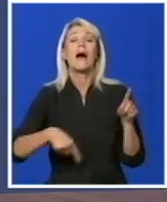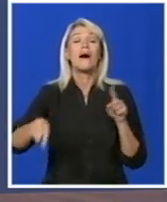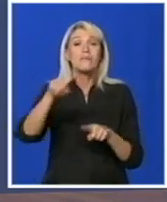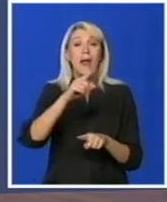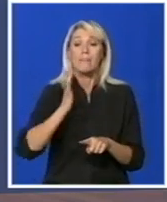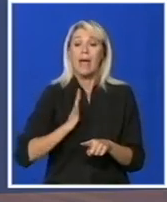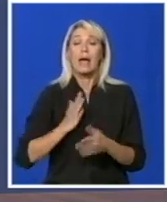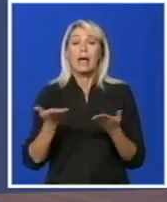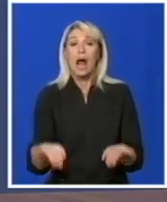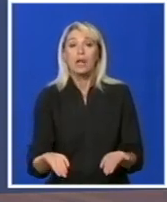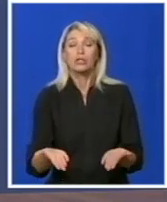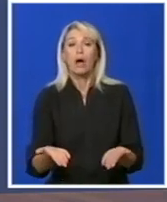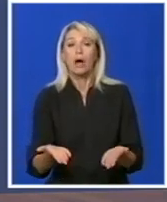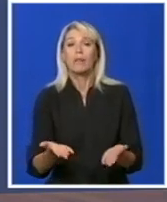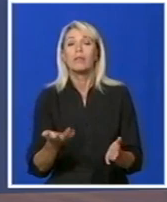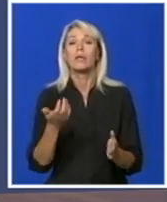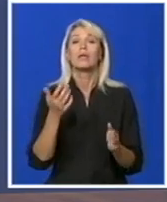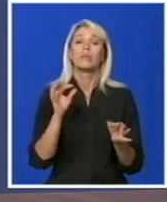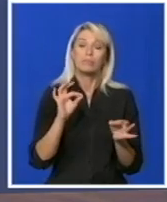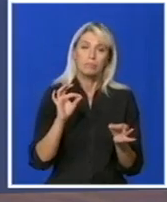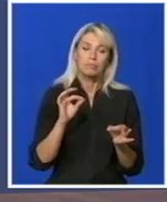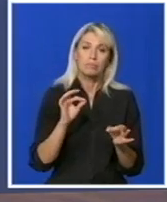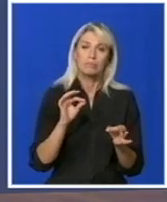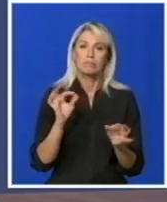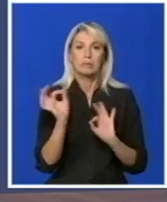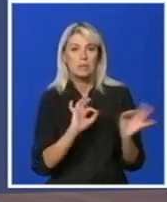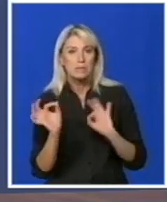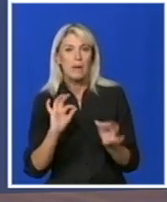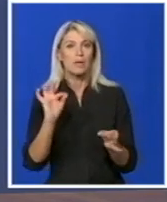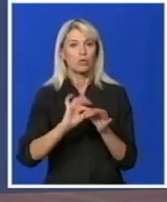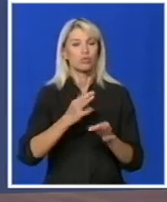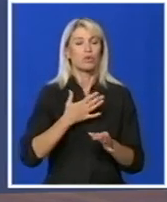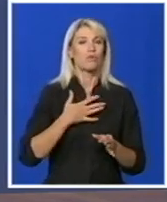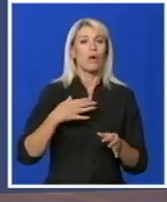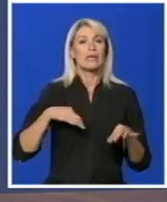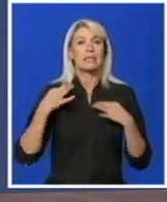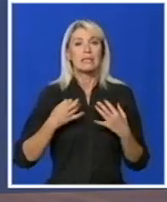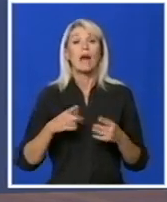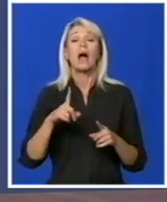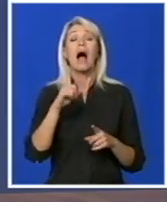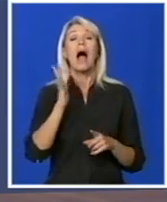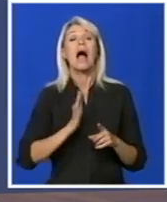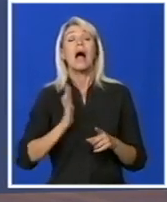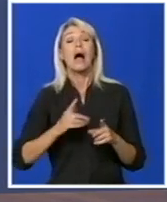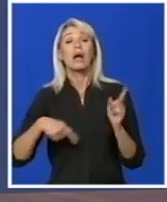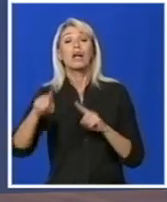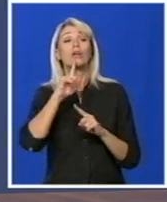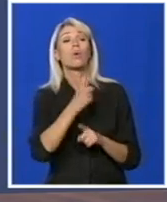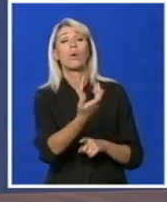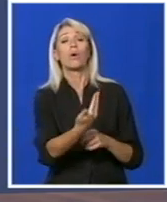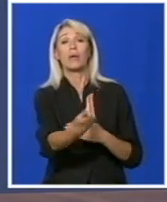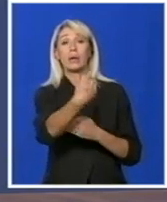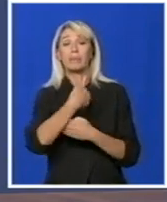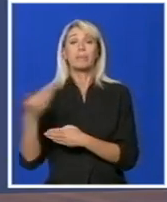da kažem tako, posvete očuvanju svoga zdravlja, a za one građane koji dolaze iz tih naše državljane,